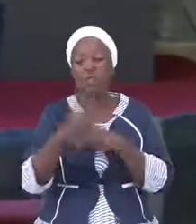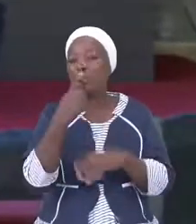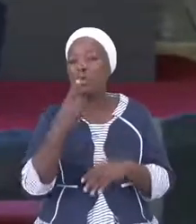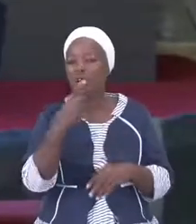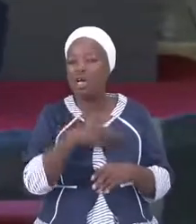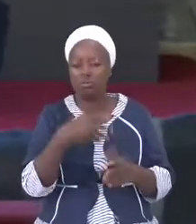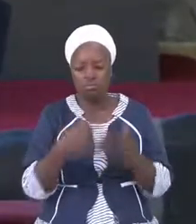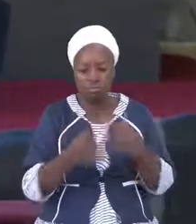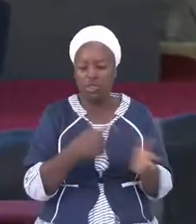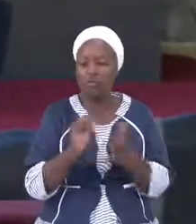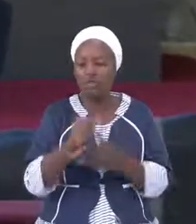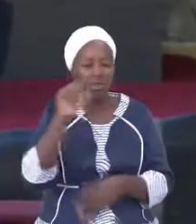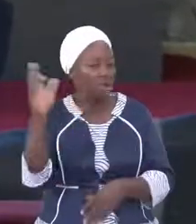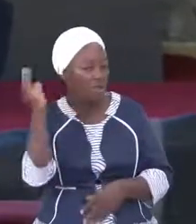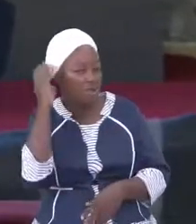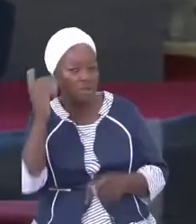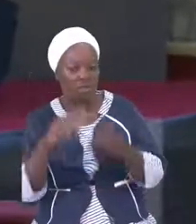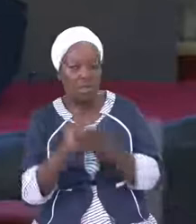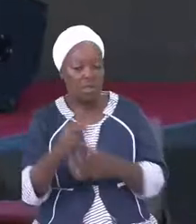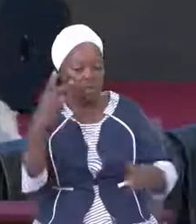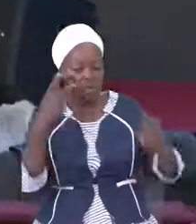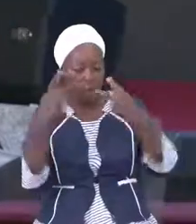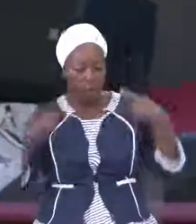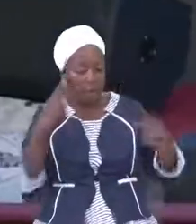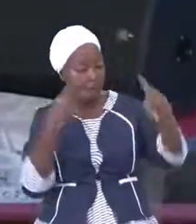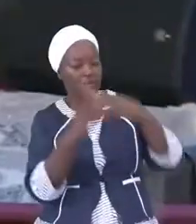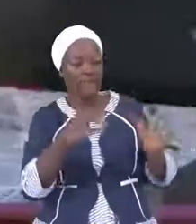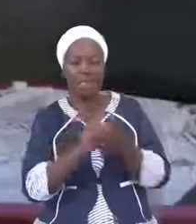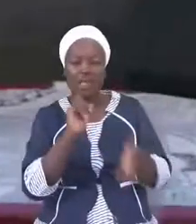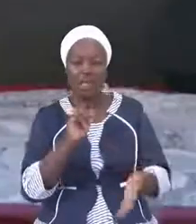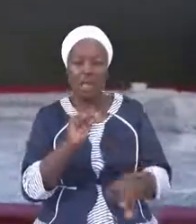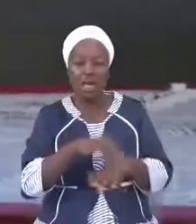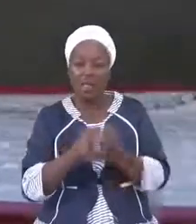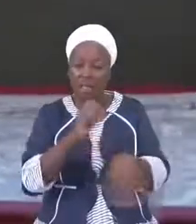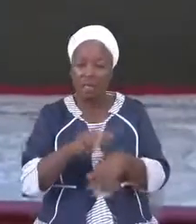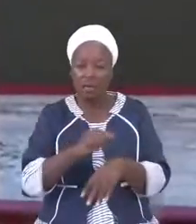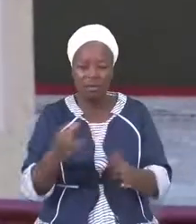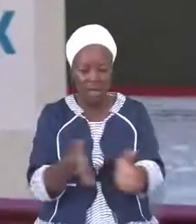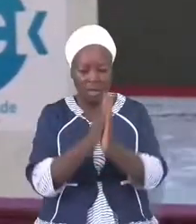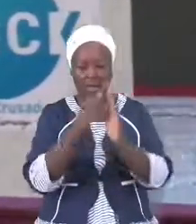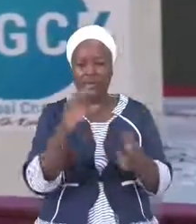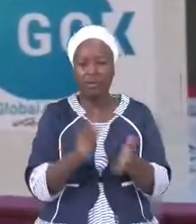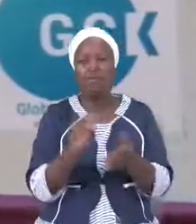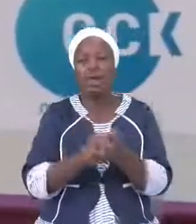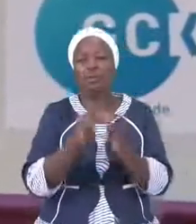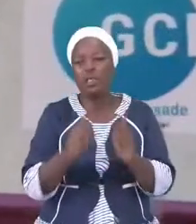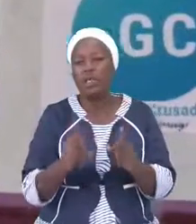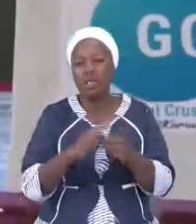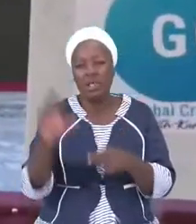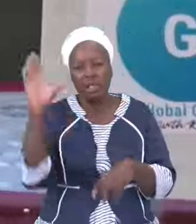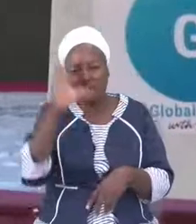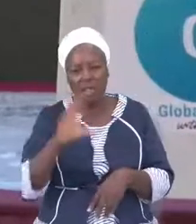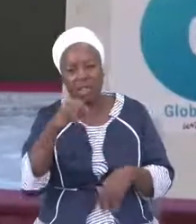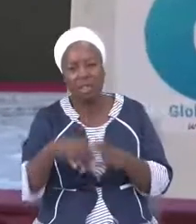la tête du serpent. Et en Exode, Jésus-Christ, l'agneau qui sera immolé pour tous à Lévitique,